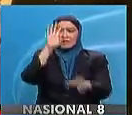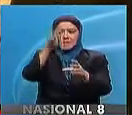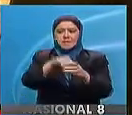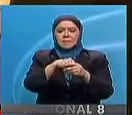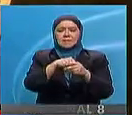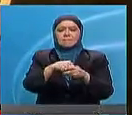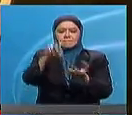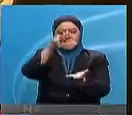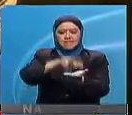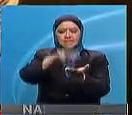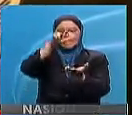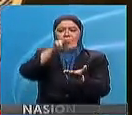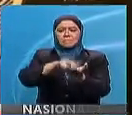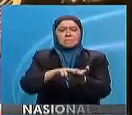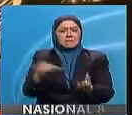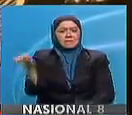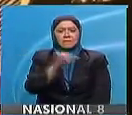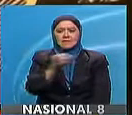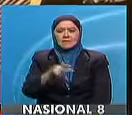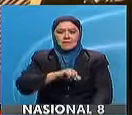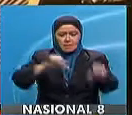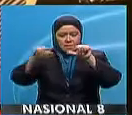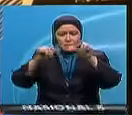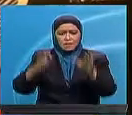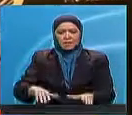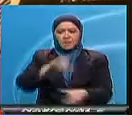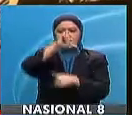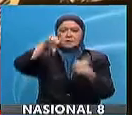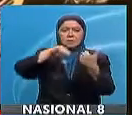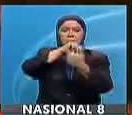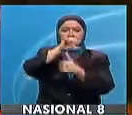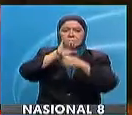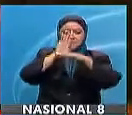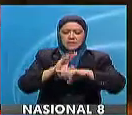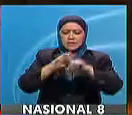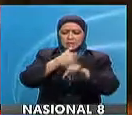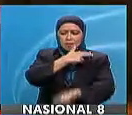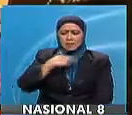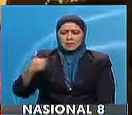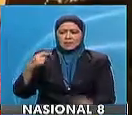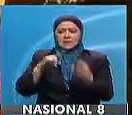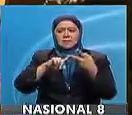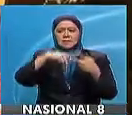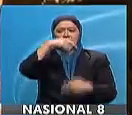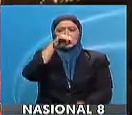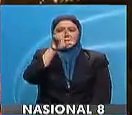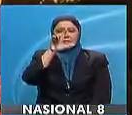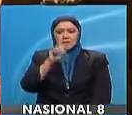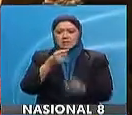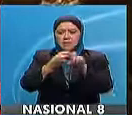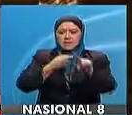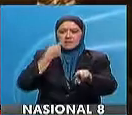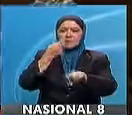kemalgani Akis SOS budaya dari Indonesia Ray Paulo J Santiago aktivis hak asasi manusia dari